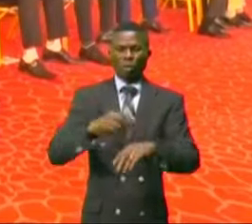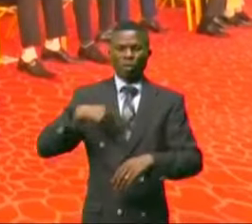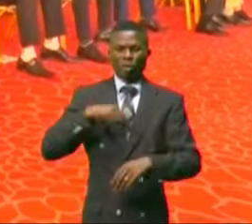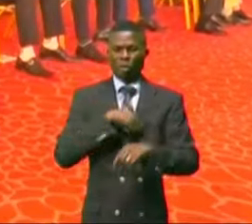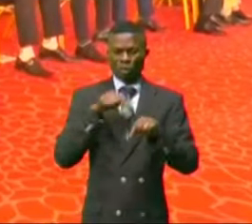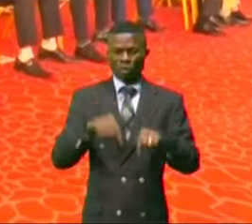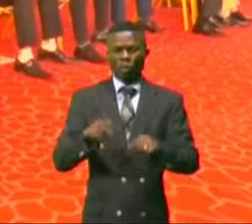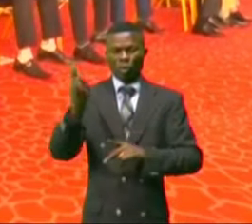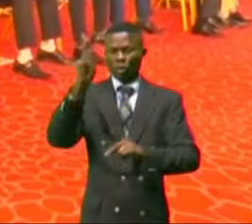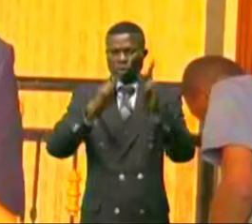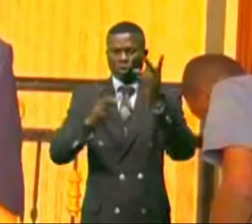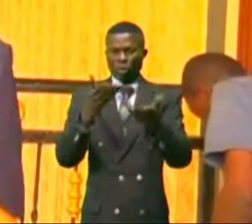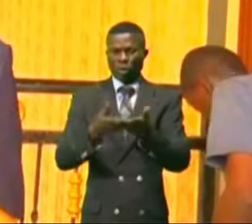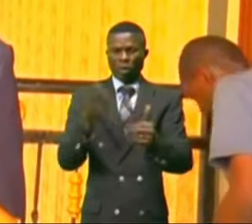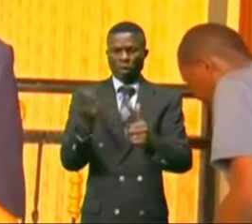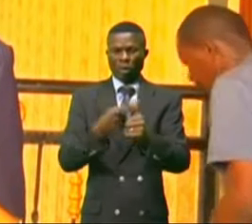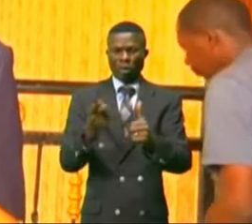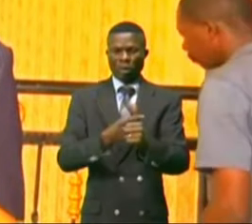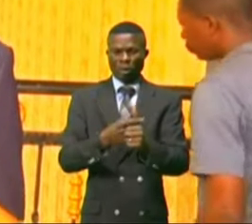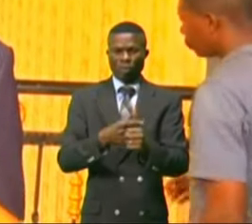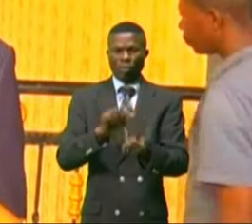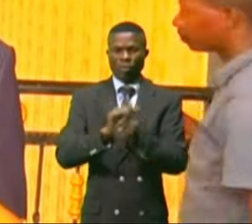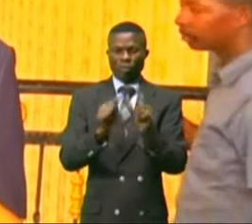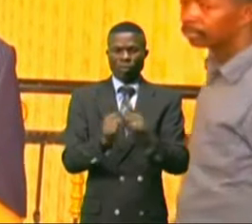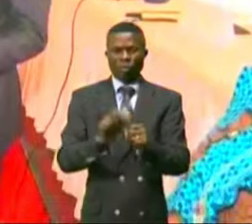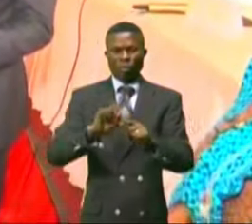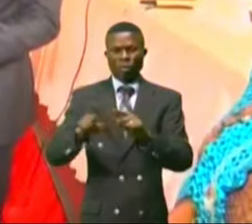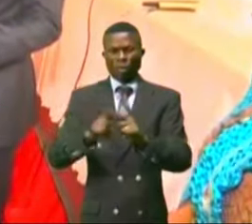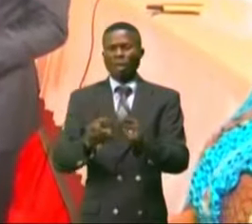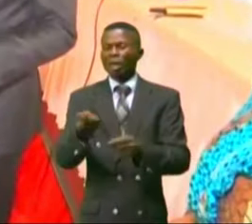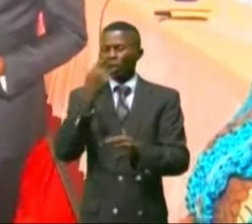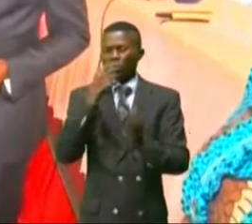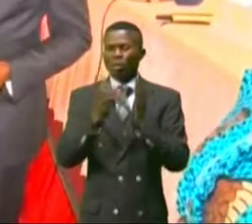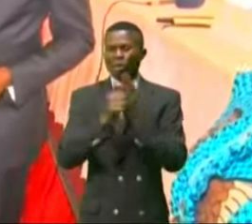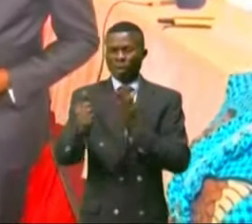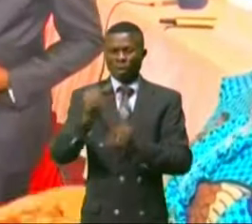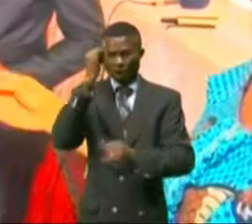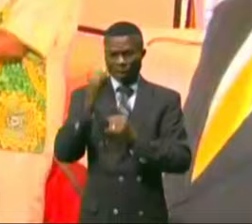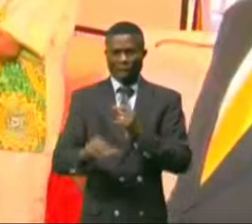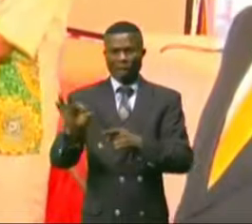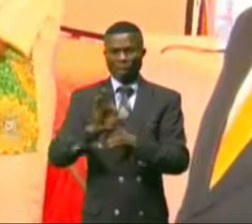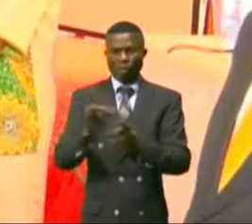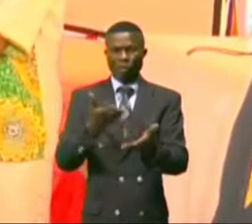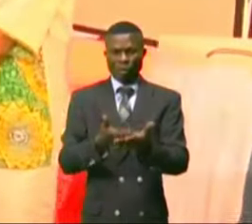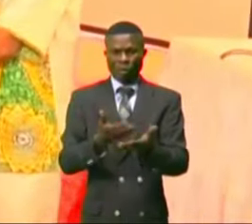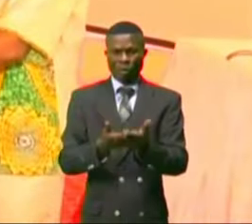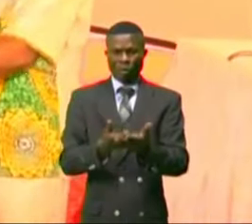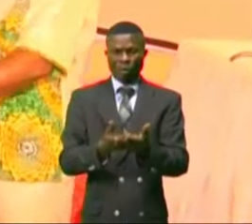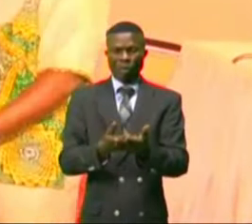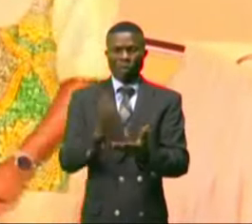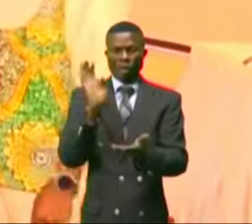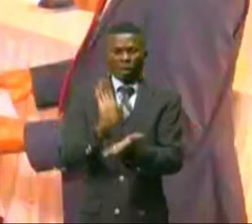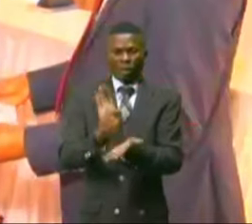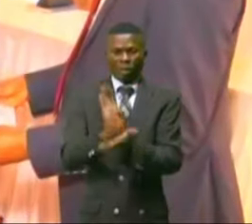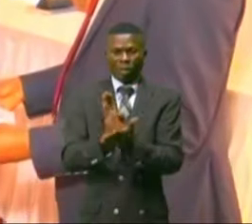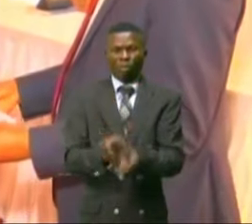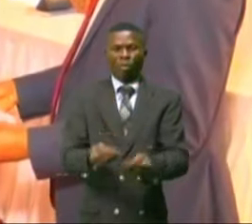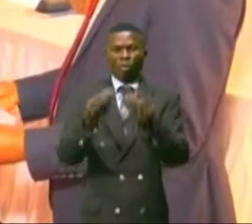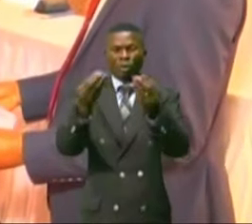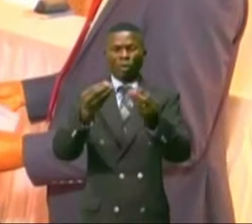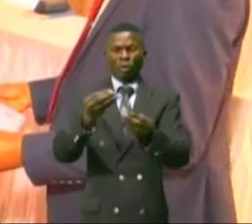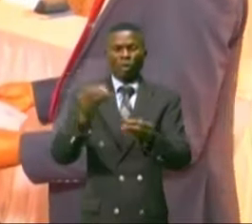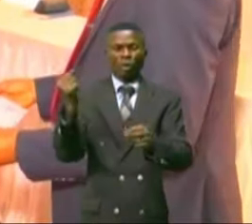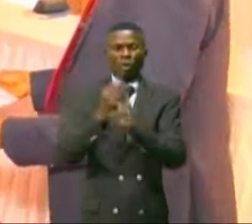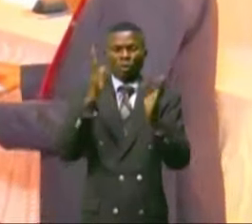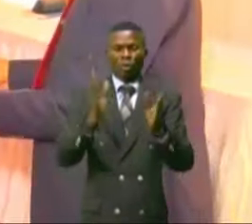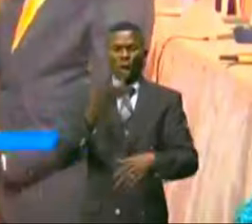la population, notamment l'indisponibilité de médicaments de qualité. À la fin de cette cérémonie, des brevets ont été remis aux